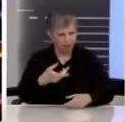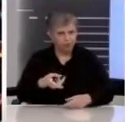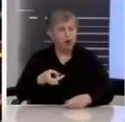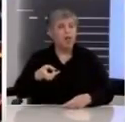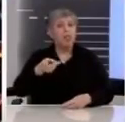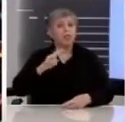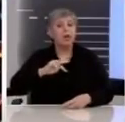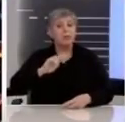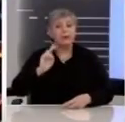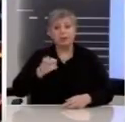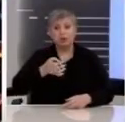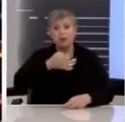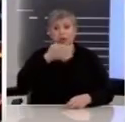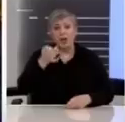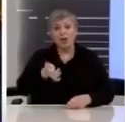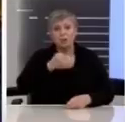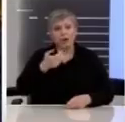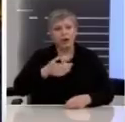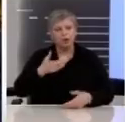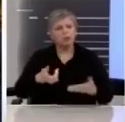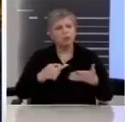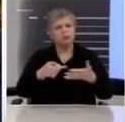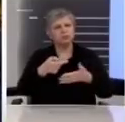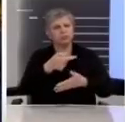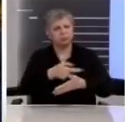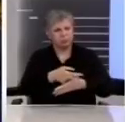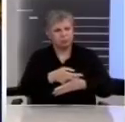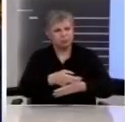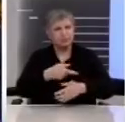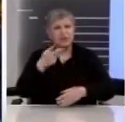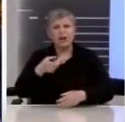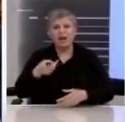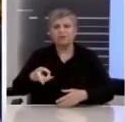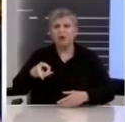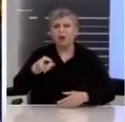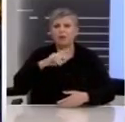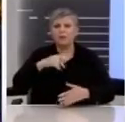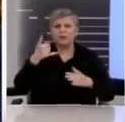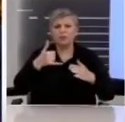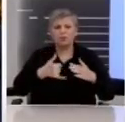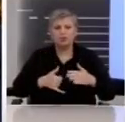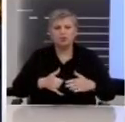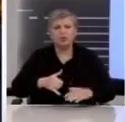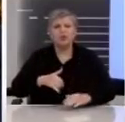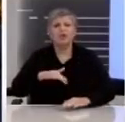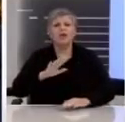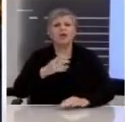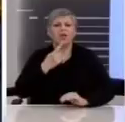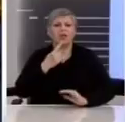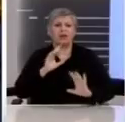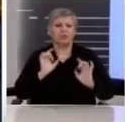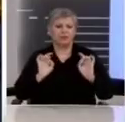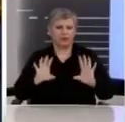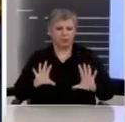απάντηση στις αποκαλύψεις που έκανε. Αντί όμως απάντησης ουσιαστικής, αφού έκανε ένα ψυχογράφημα